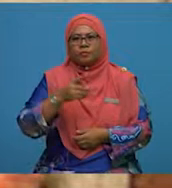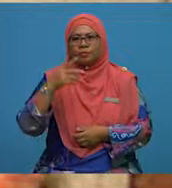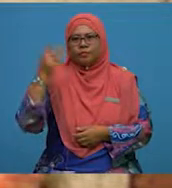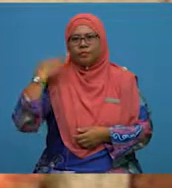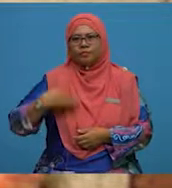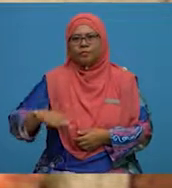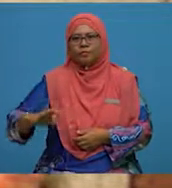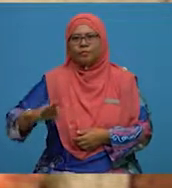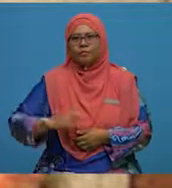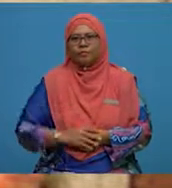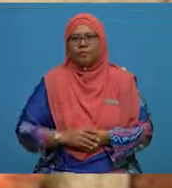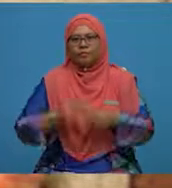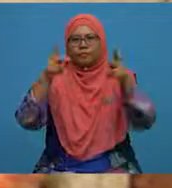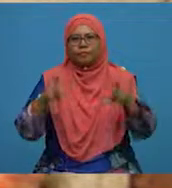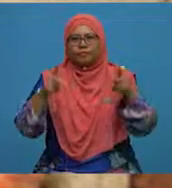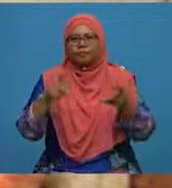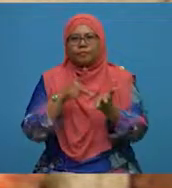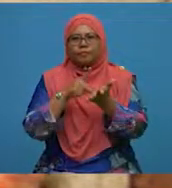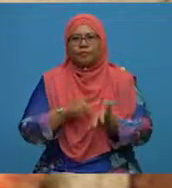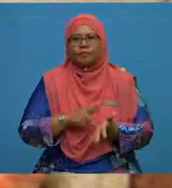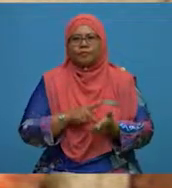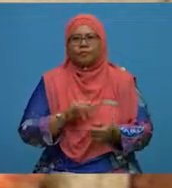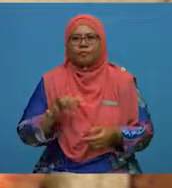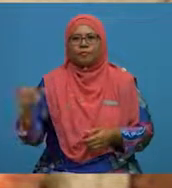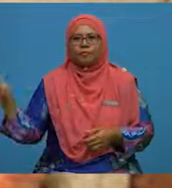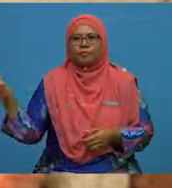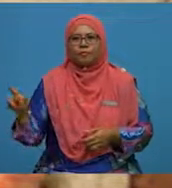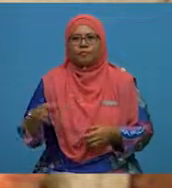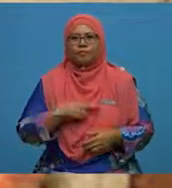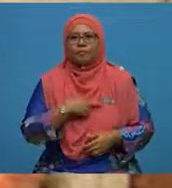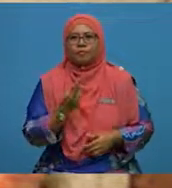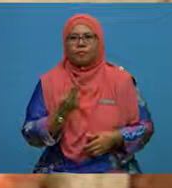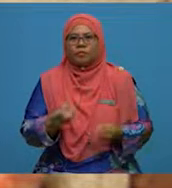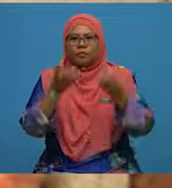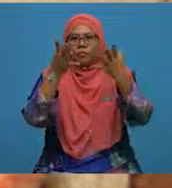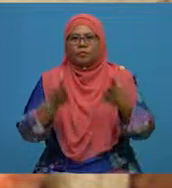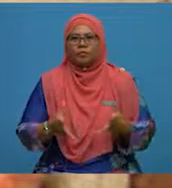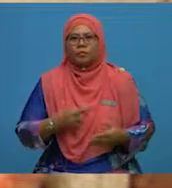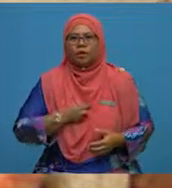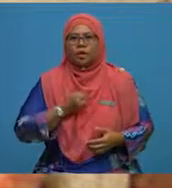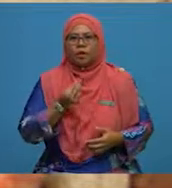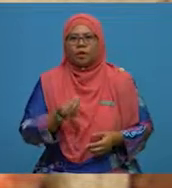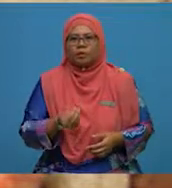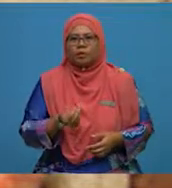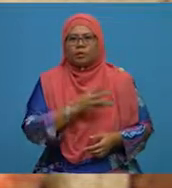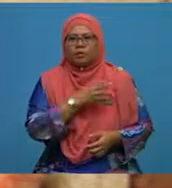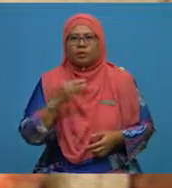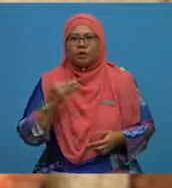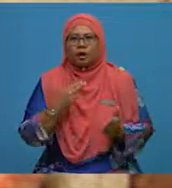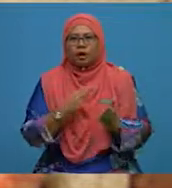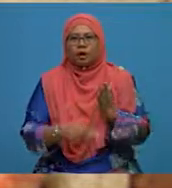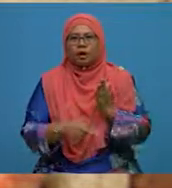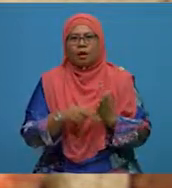Pelajar-pelajar, implikasinya ialah kerugian yang banyak dari segi nyawa dan harta